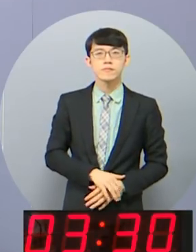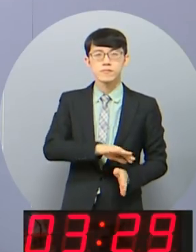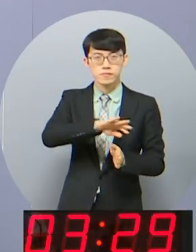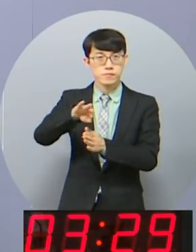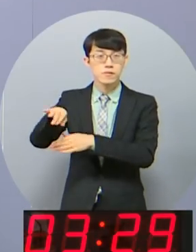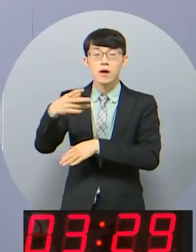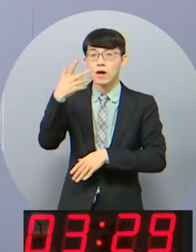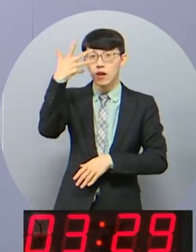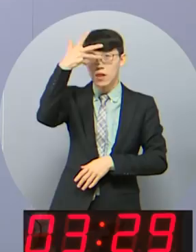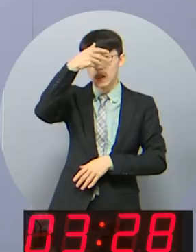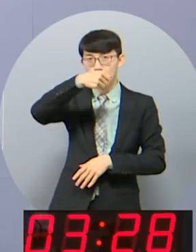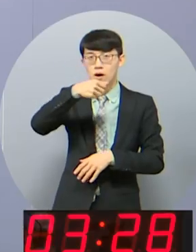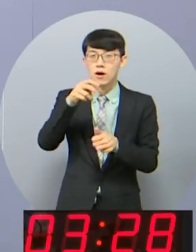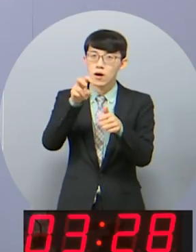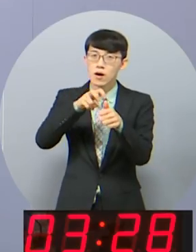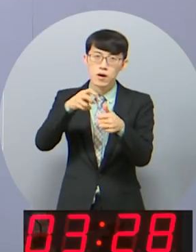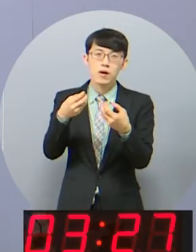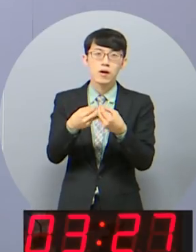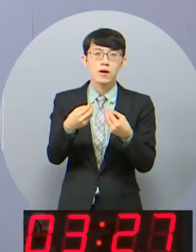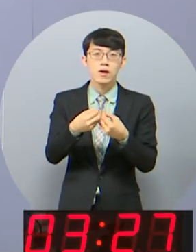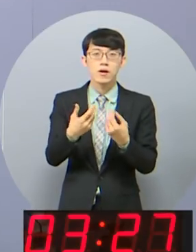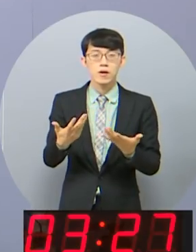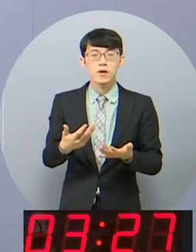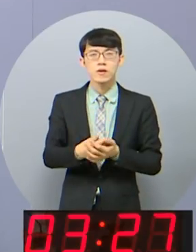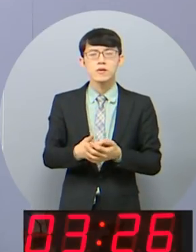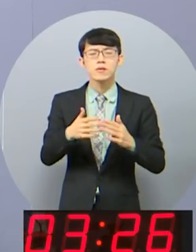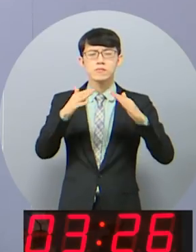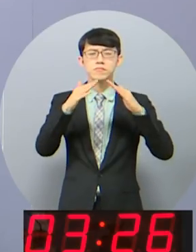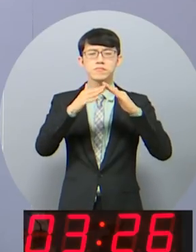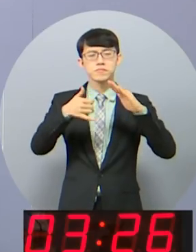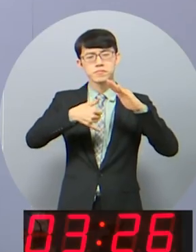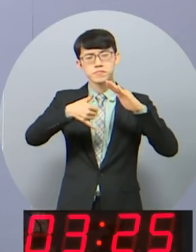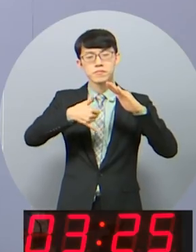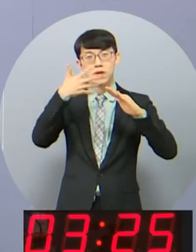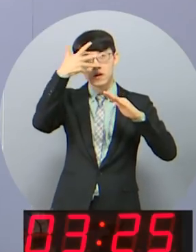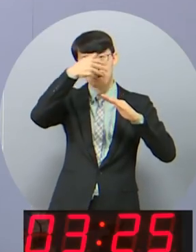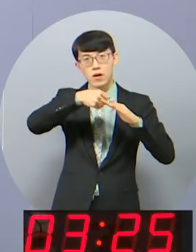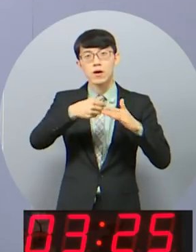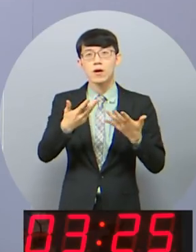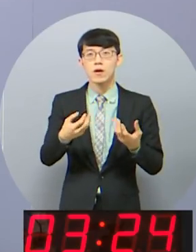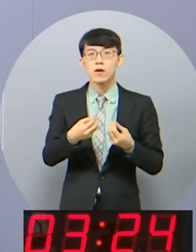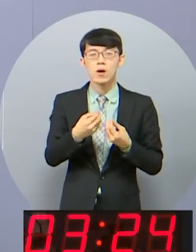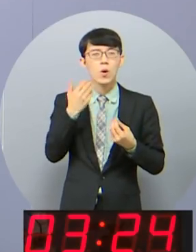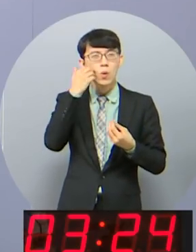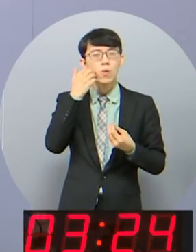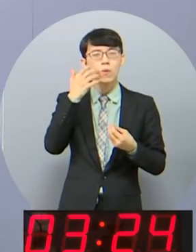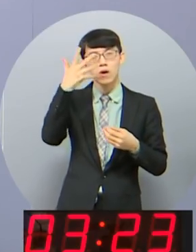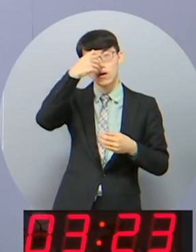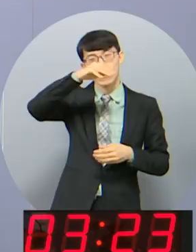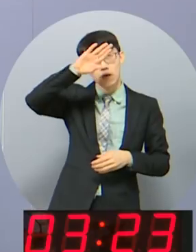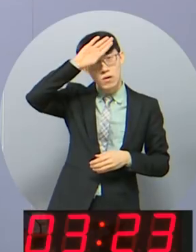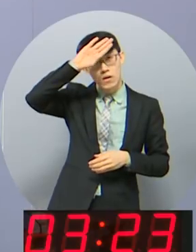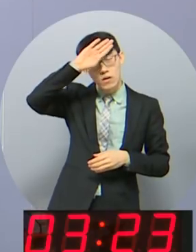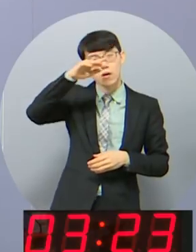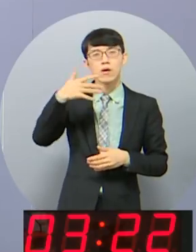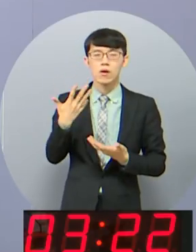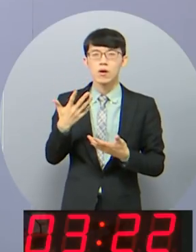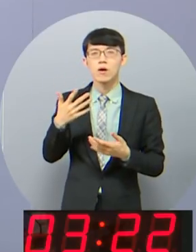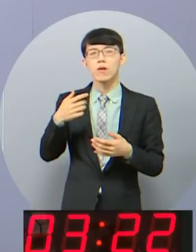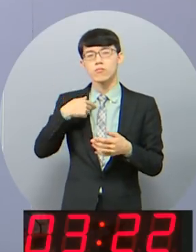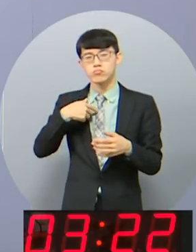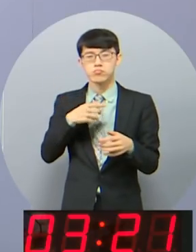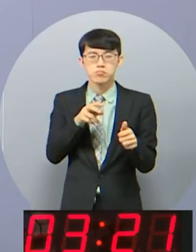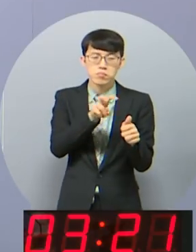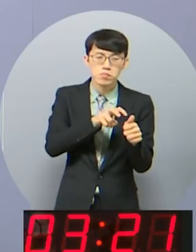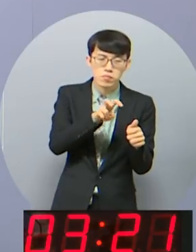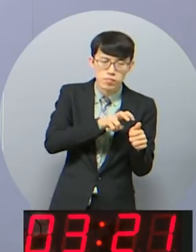老，托老就讲咱老人总是厝内拢老人，万一啊这老人那么破病，咱就爱去照顾。照顾就无法